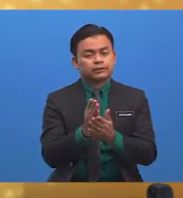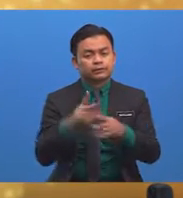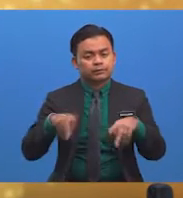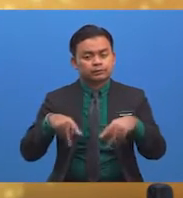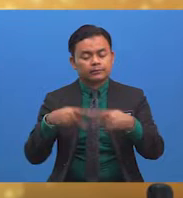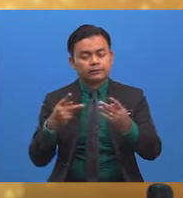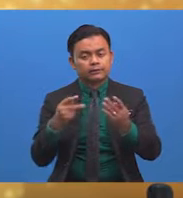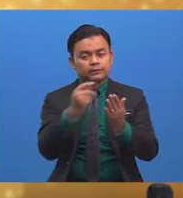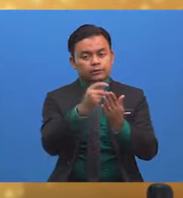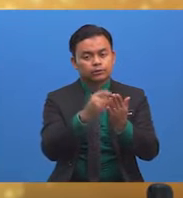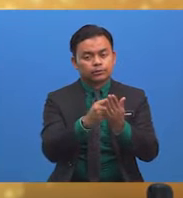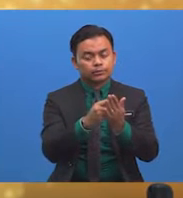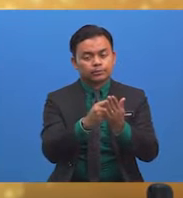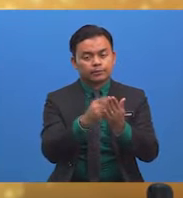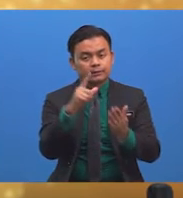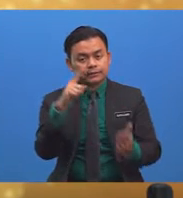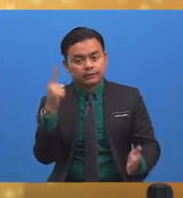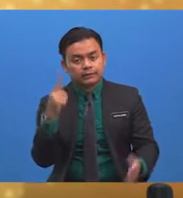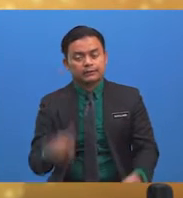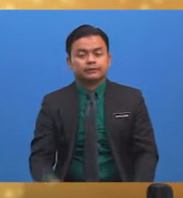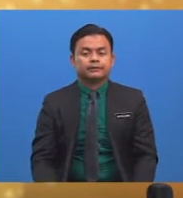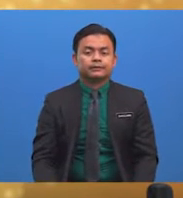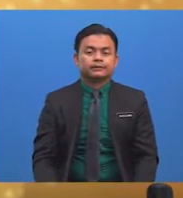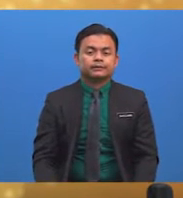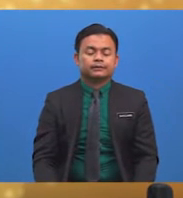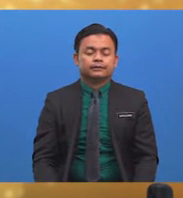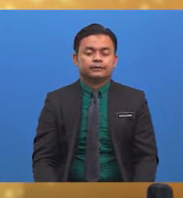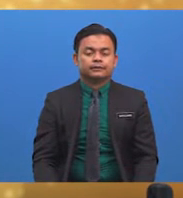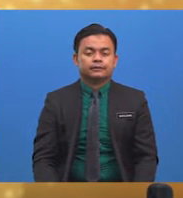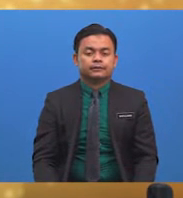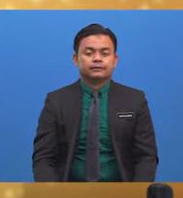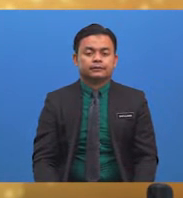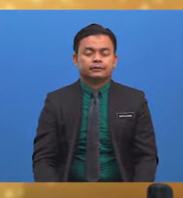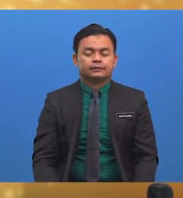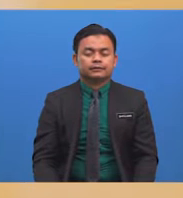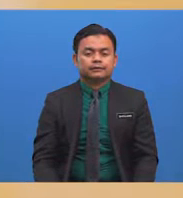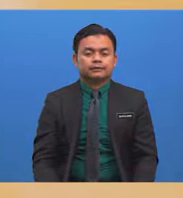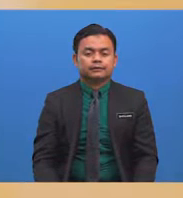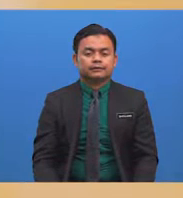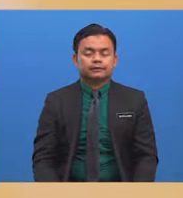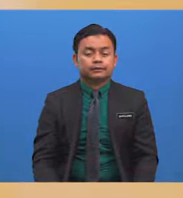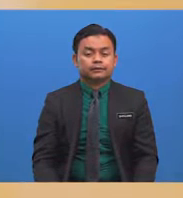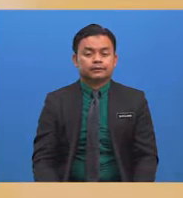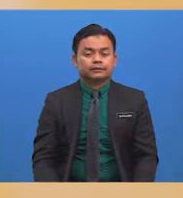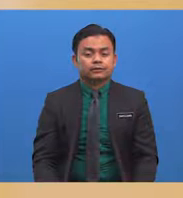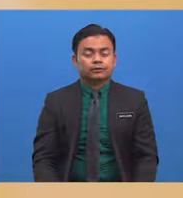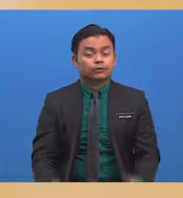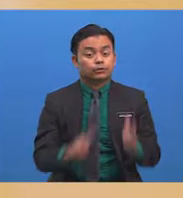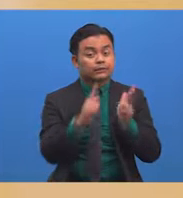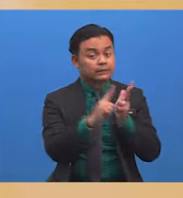subtopik yang seterusnya yang masih berkaitan dengan cahaya, iaitu cahaya